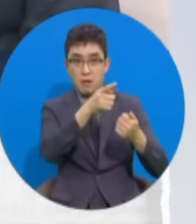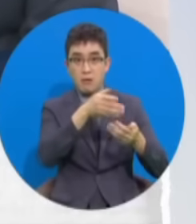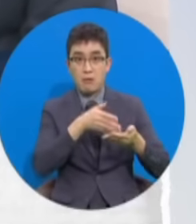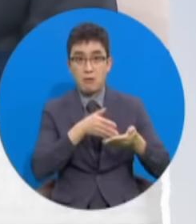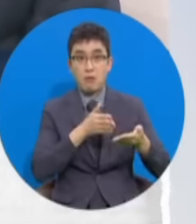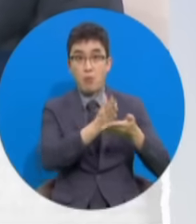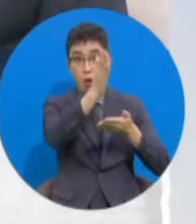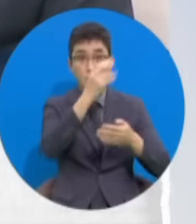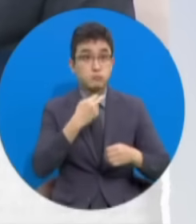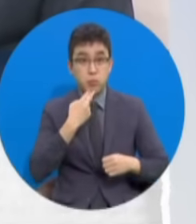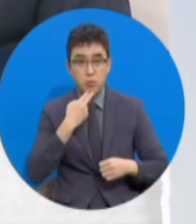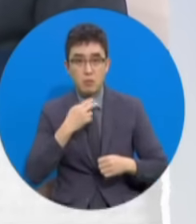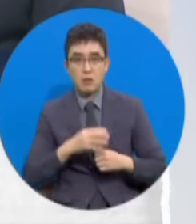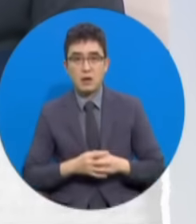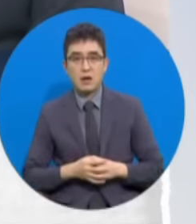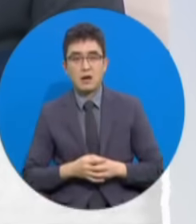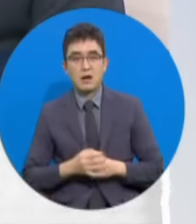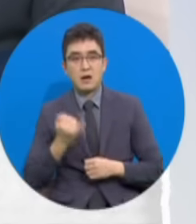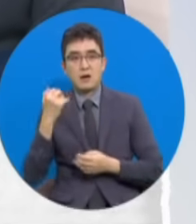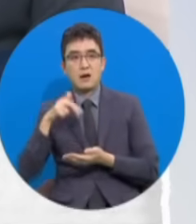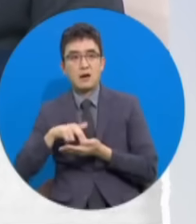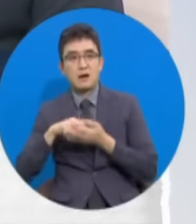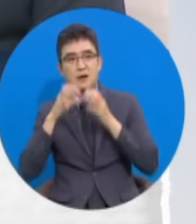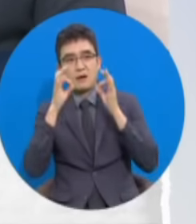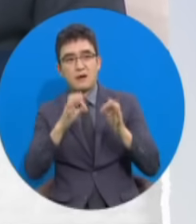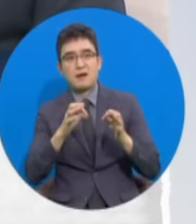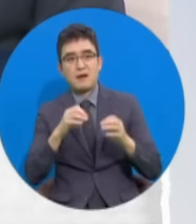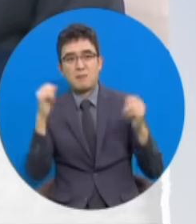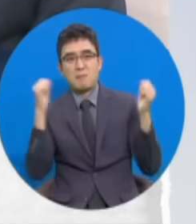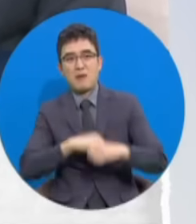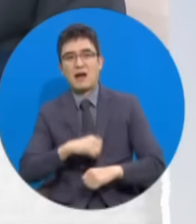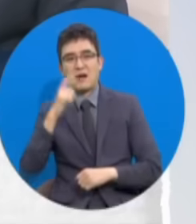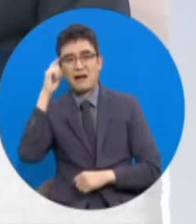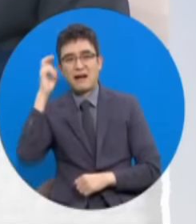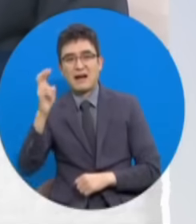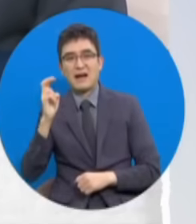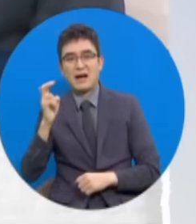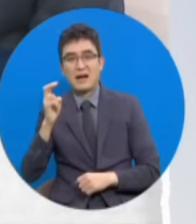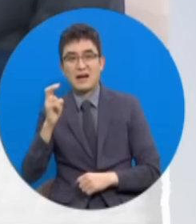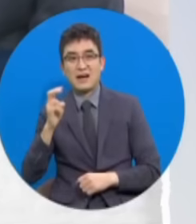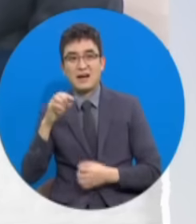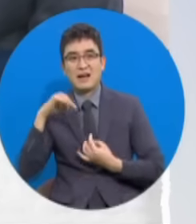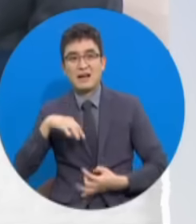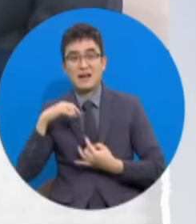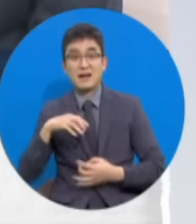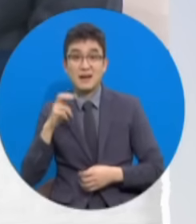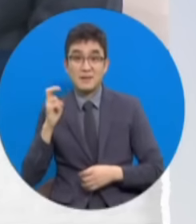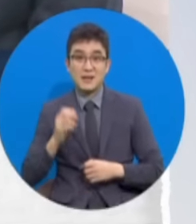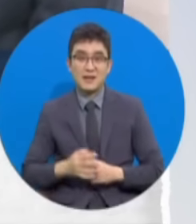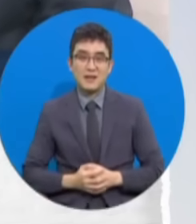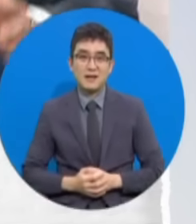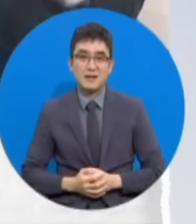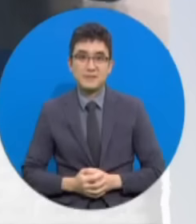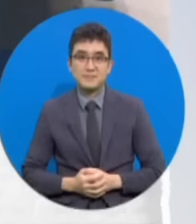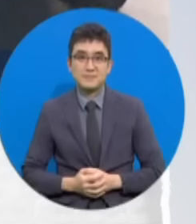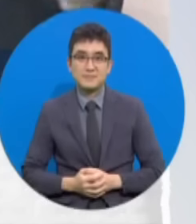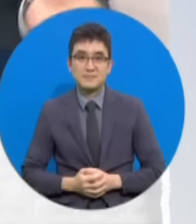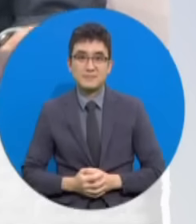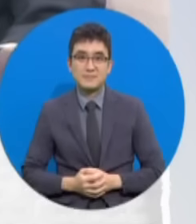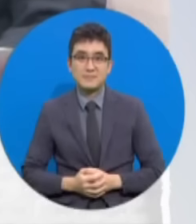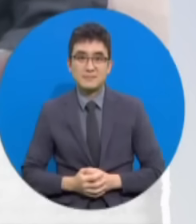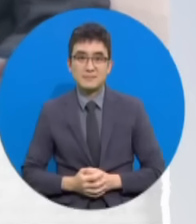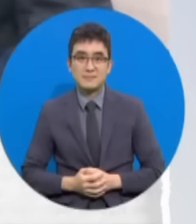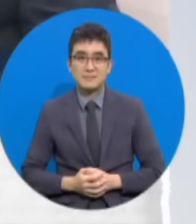보면서 망하겠구나 그런 생각이 들어요. 아 진짜 망하겠다. 네. 김용주 의원님 개인 견해입니다. 이